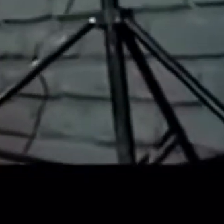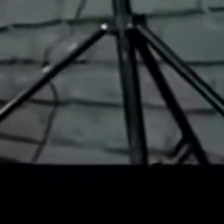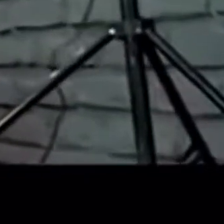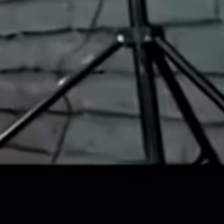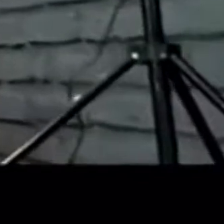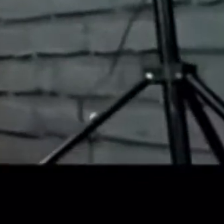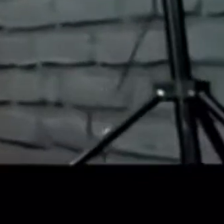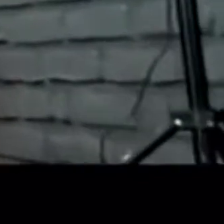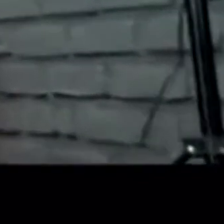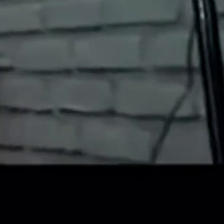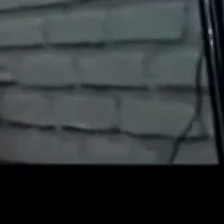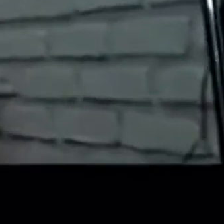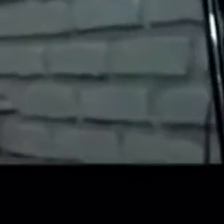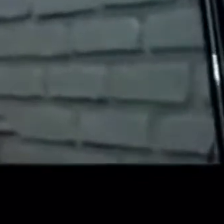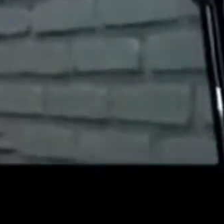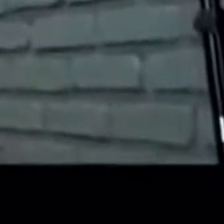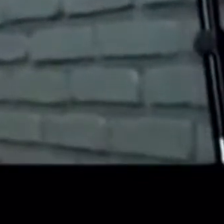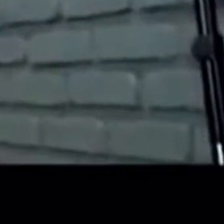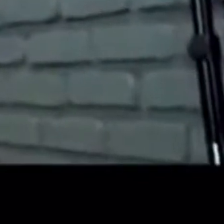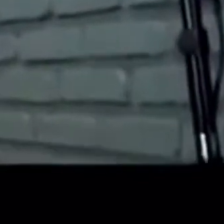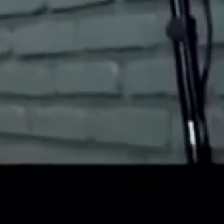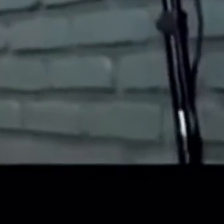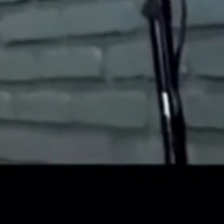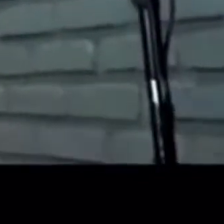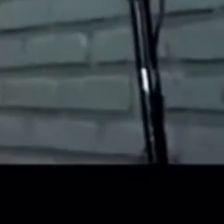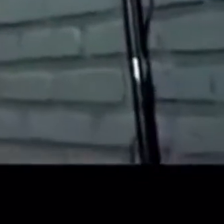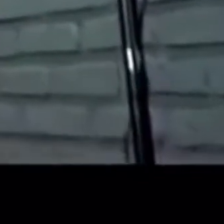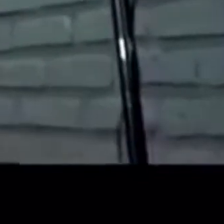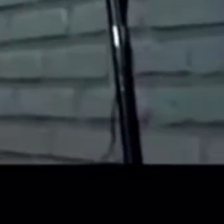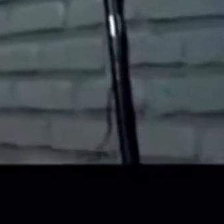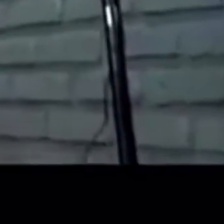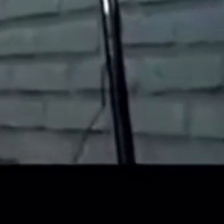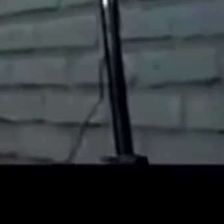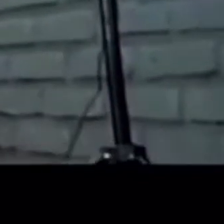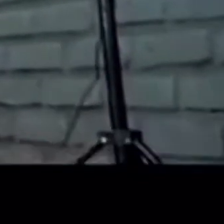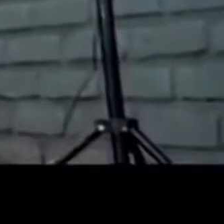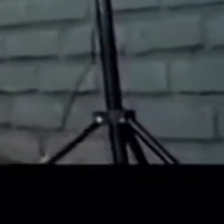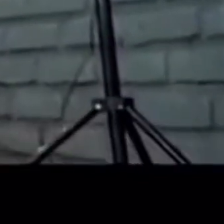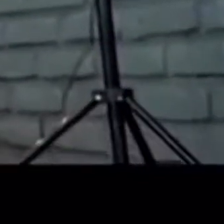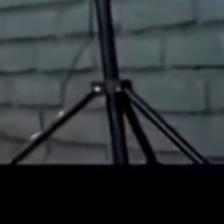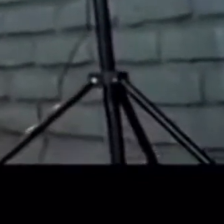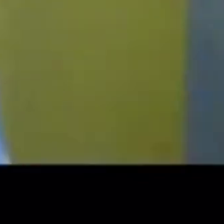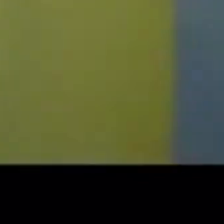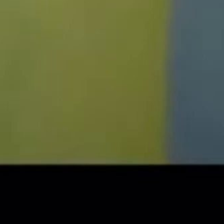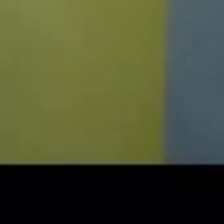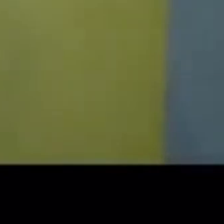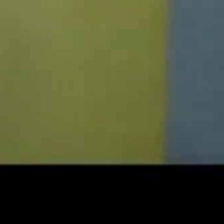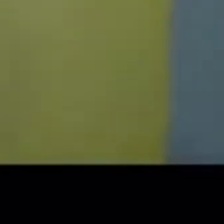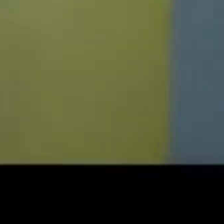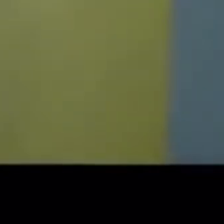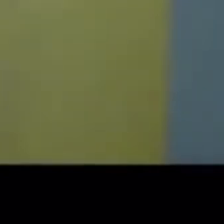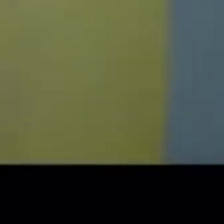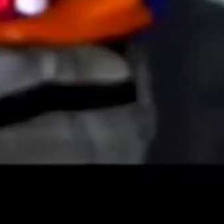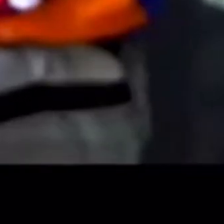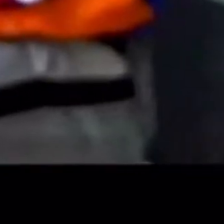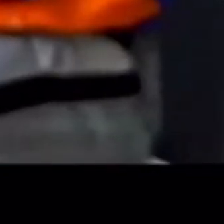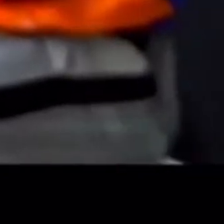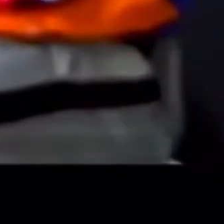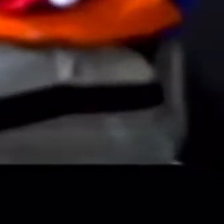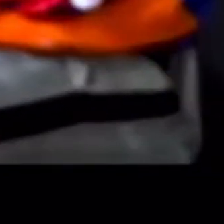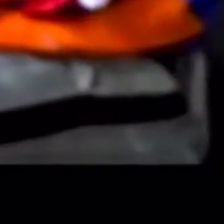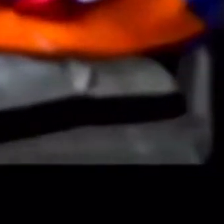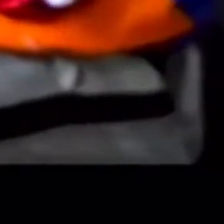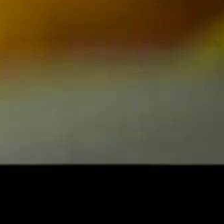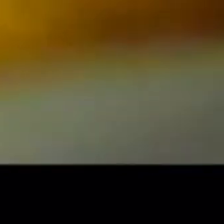adzawakwapule. Tati tumani angelo anu, oh angelo anu. Zikuoneka